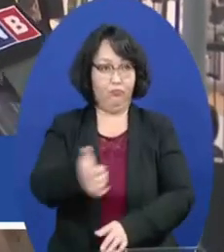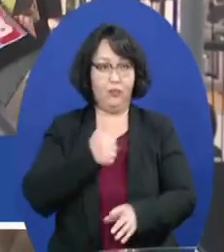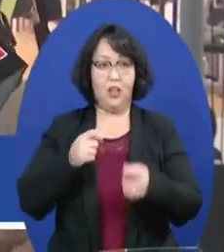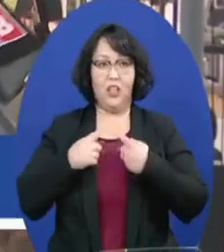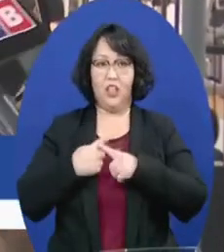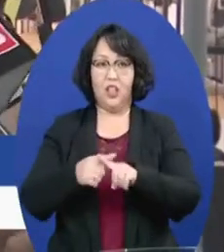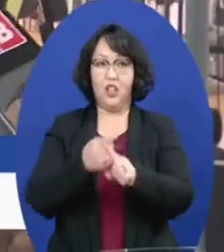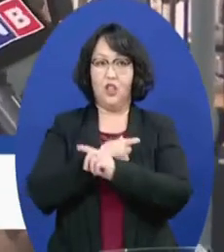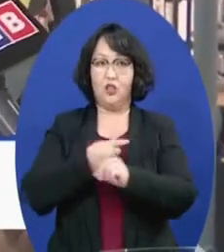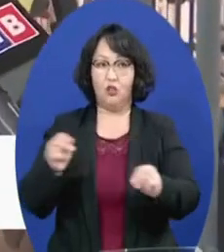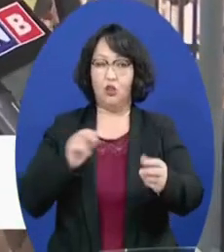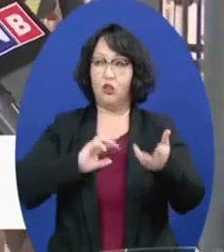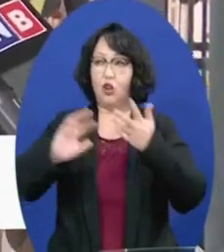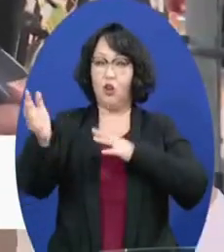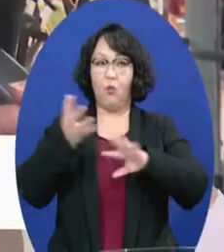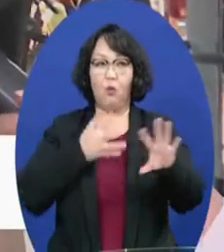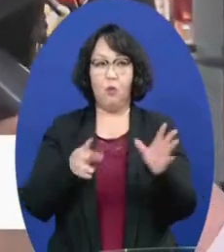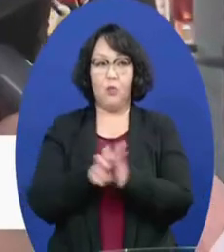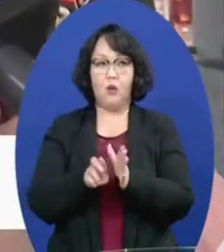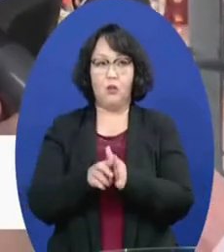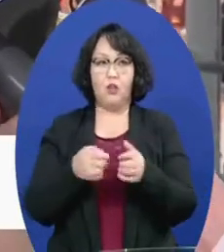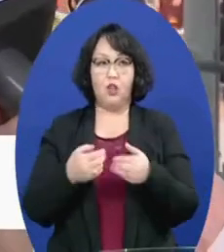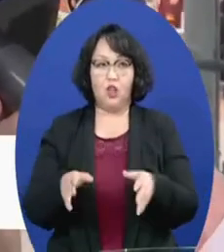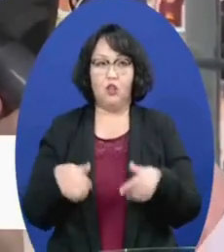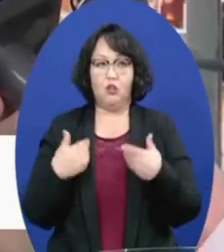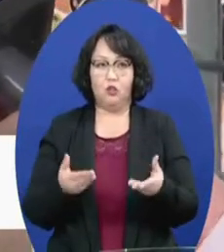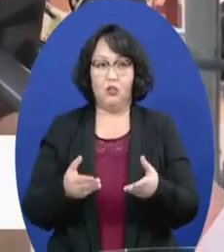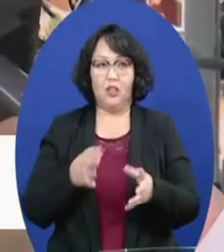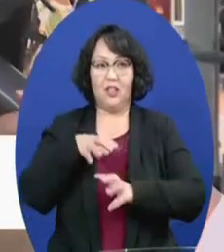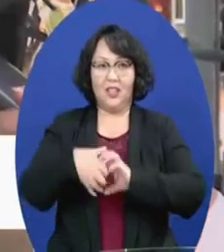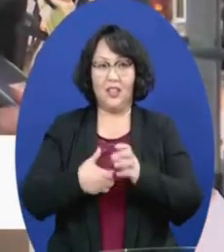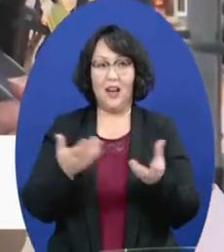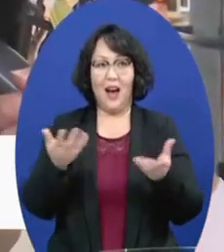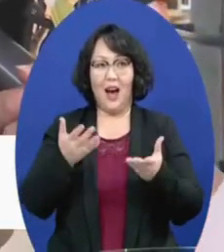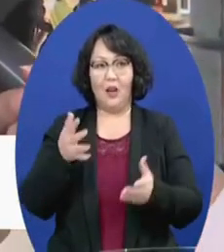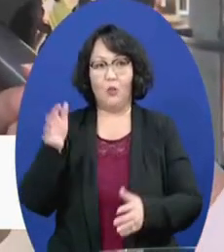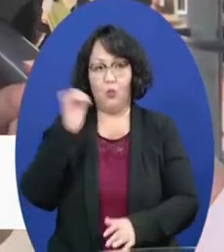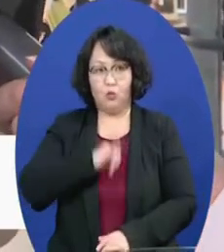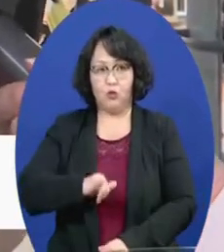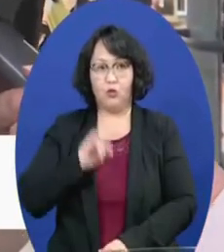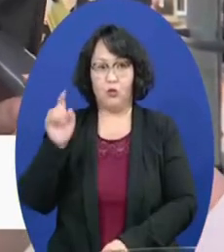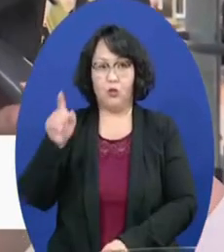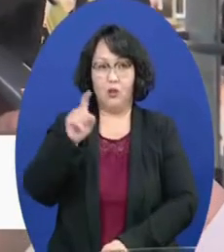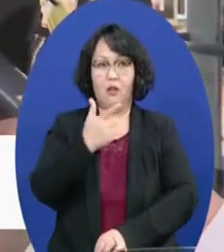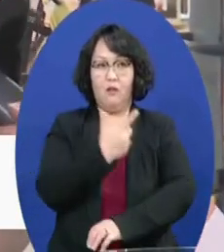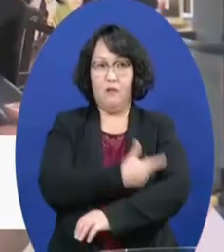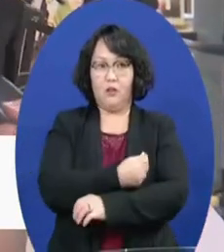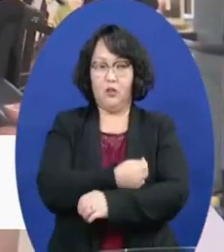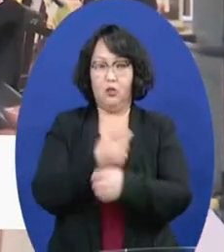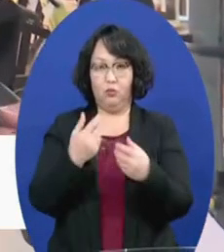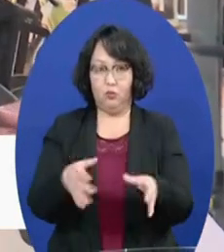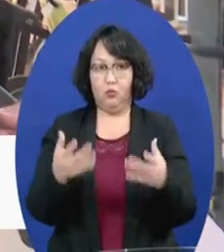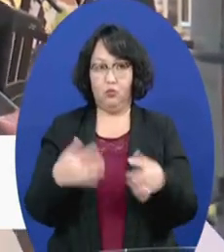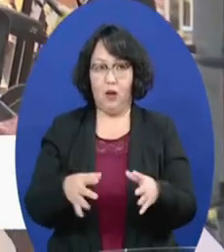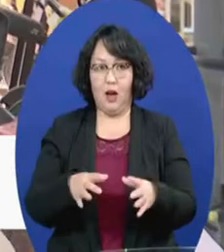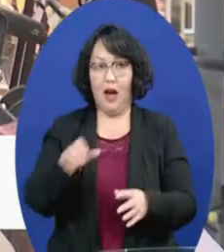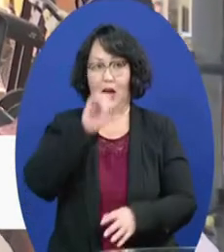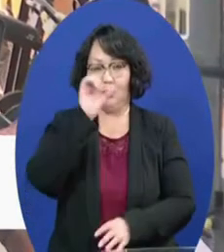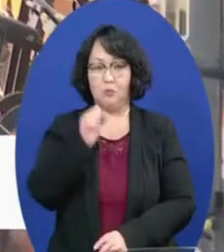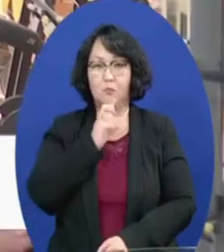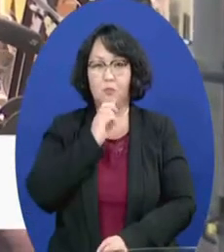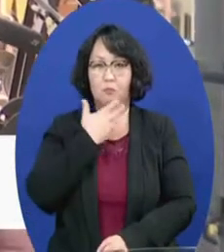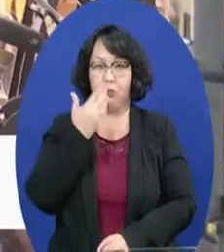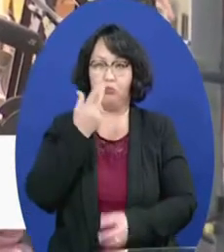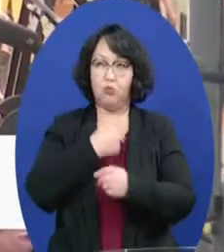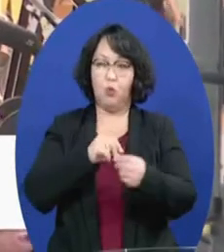одоо чөлөөтэй зорчих энэ боломжийг бас гаргаж өгнө. А тэгээ яг хөөхлөөр дэлхийн аль нэг улс оронд очлоо гэхэд вакцины жуулт хамрагдсан бол асуудалгүй. За Монгол улсын хувьд бас